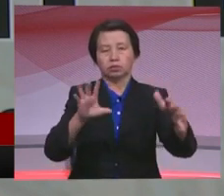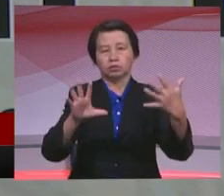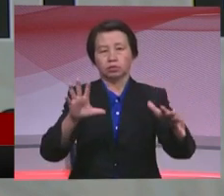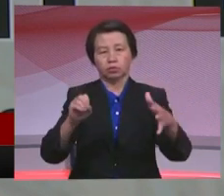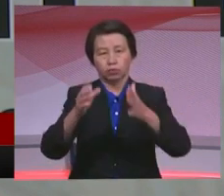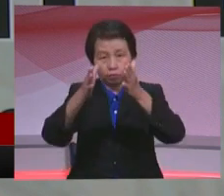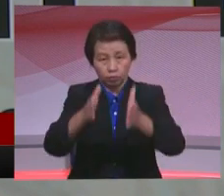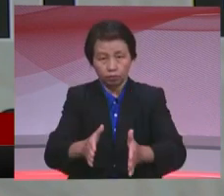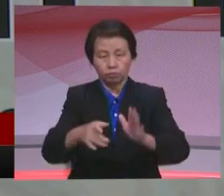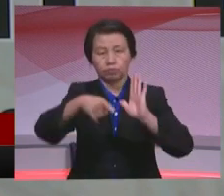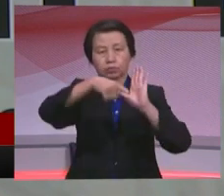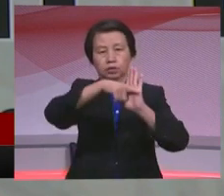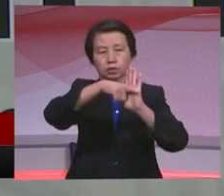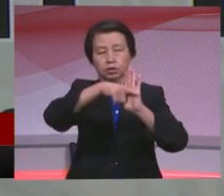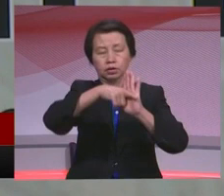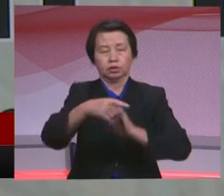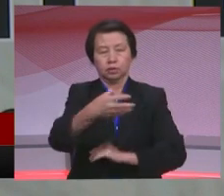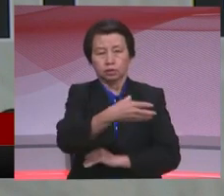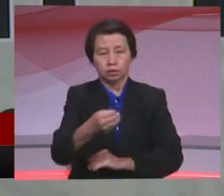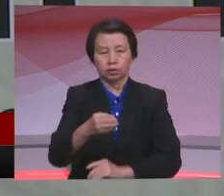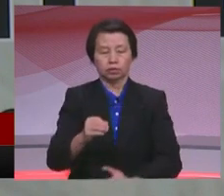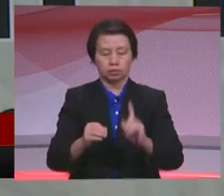15,850 individu adalah negatif dan